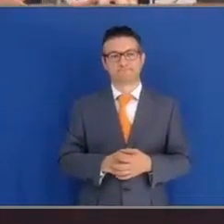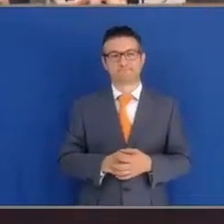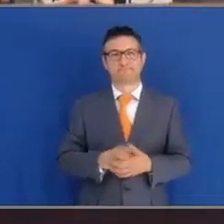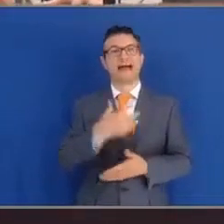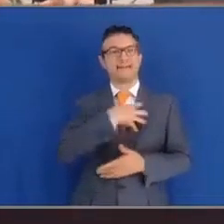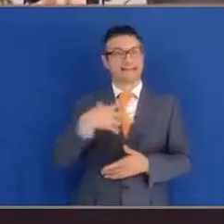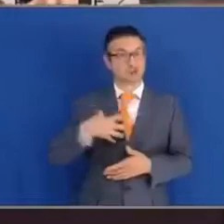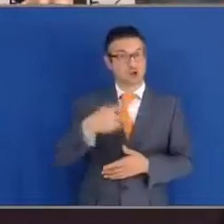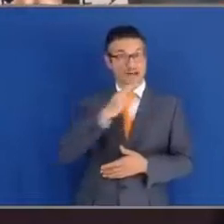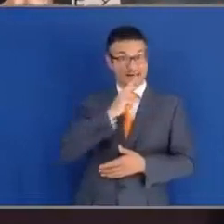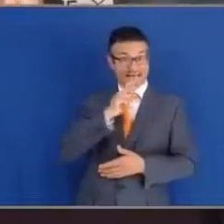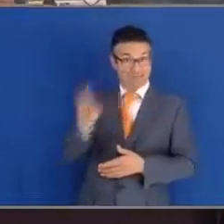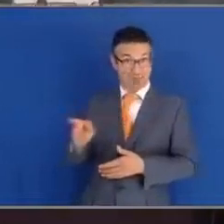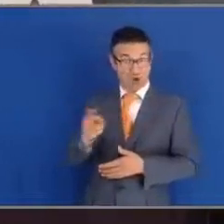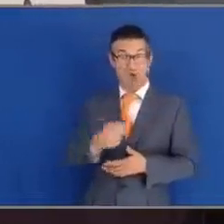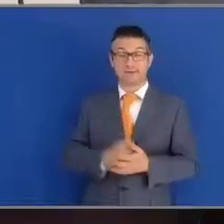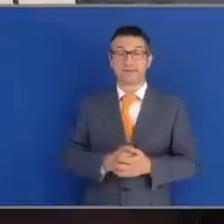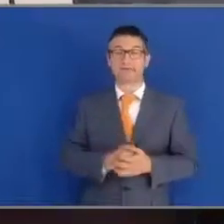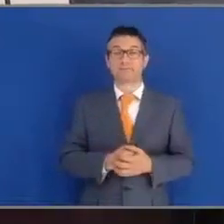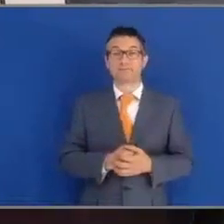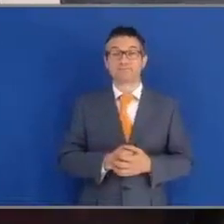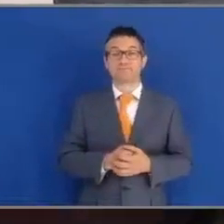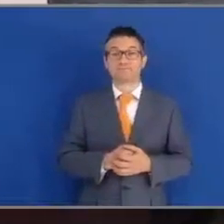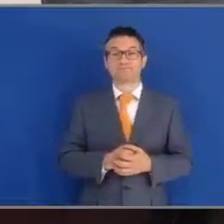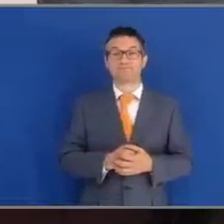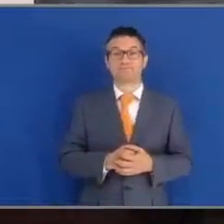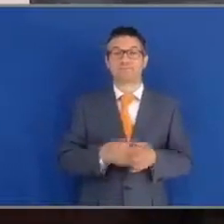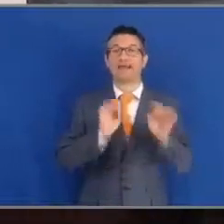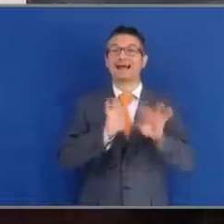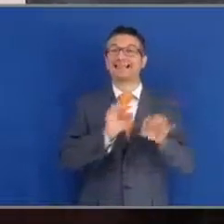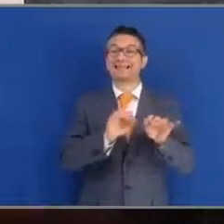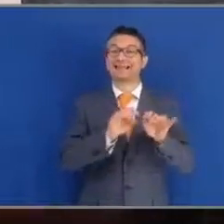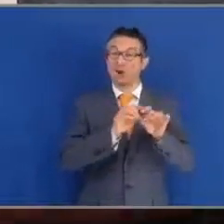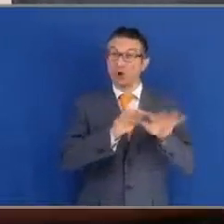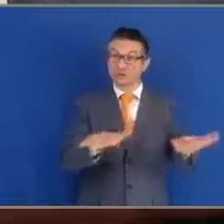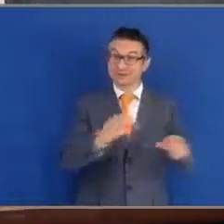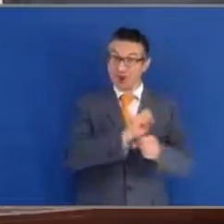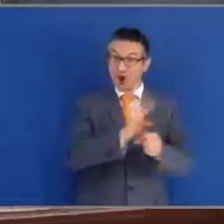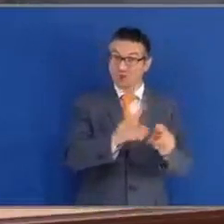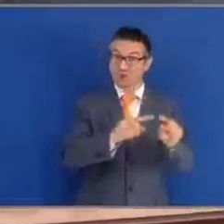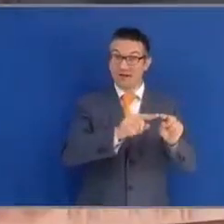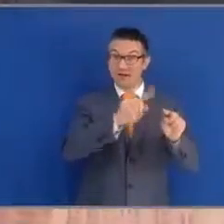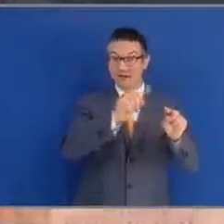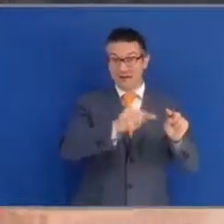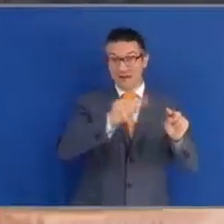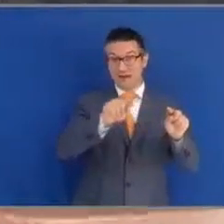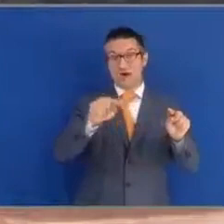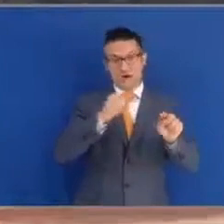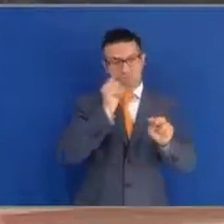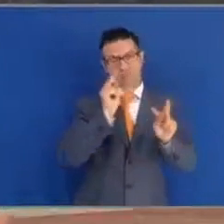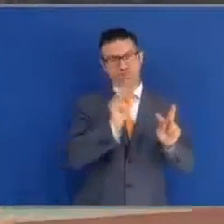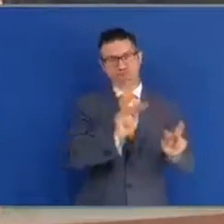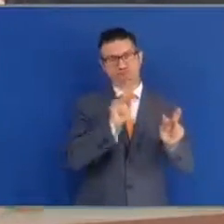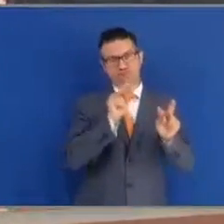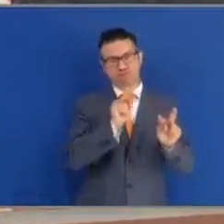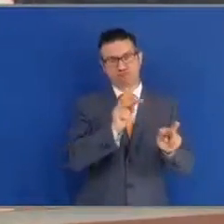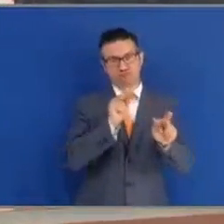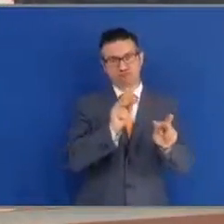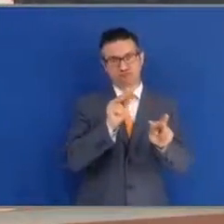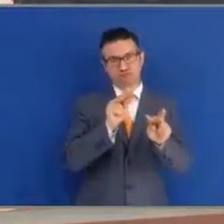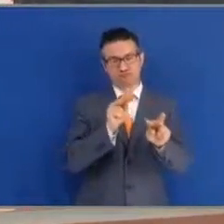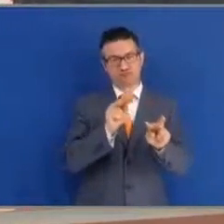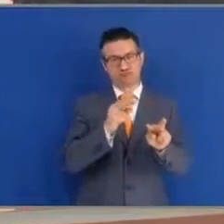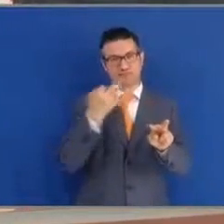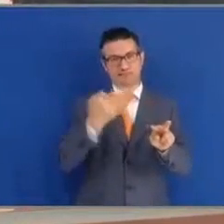Guarda l'andamento della curva del contagio, un andamento sotto controllo e